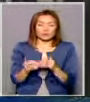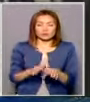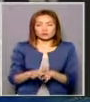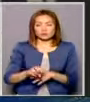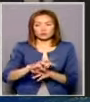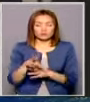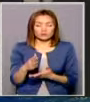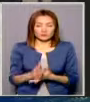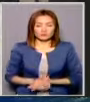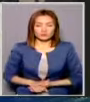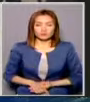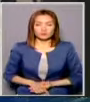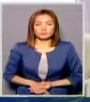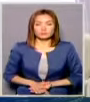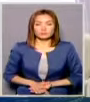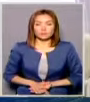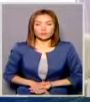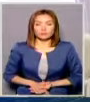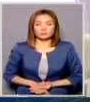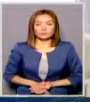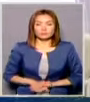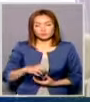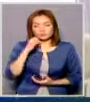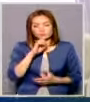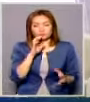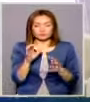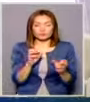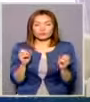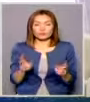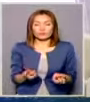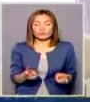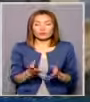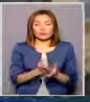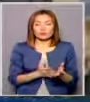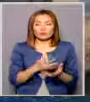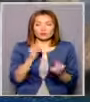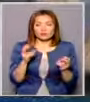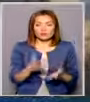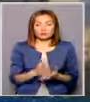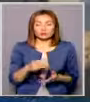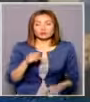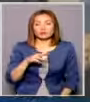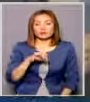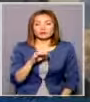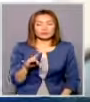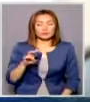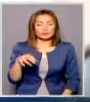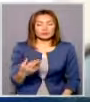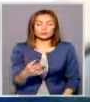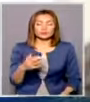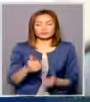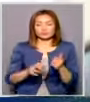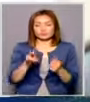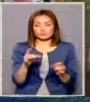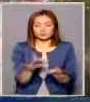толығымен жеткілікті. Қарттарды күтіп бағуға, баптауға арналған әдейі қызметкерлер бар. Татар башқұрт этно-мәдени бірлестігі әр